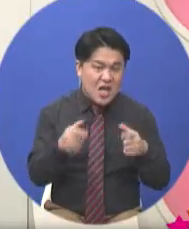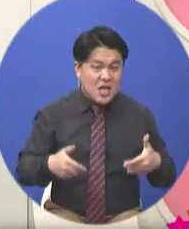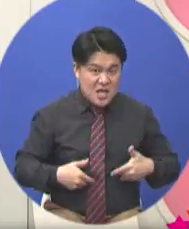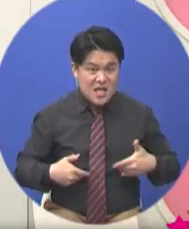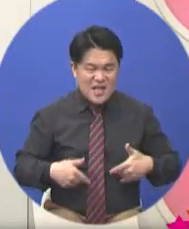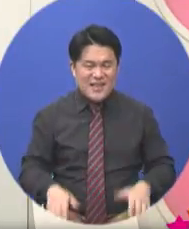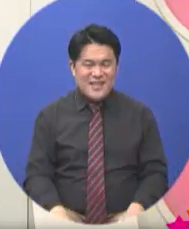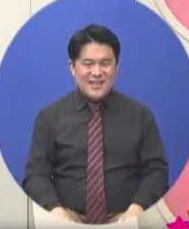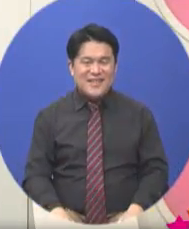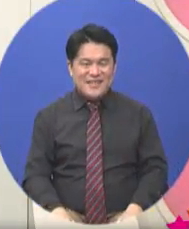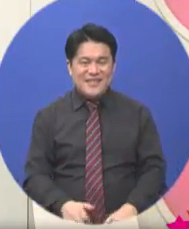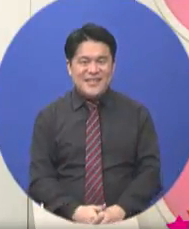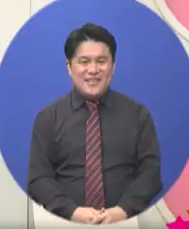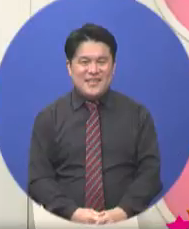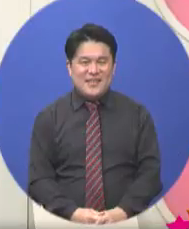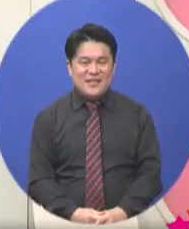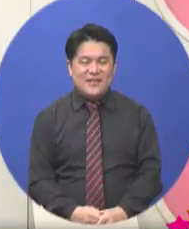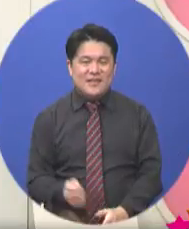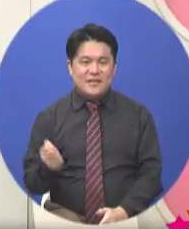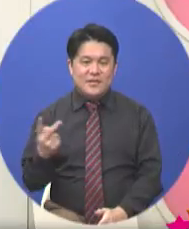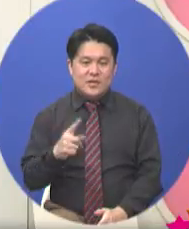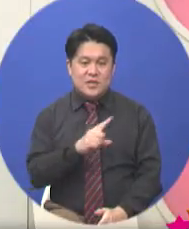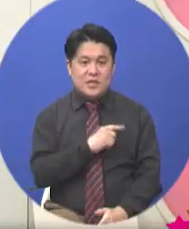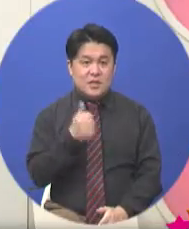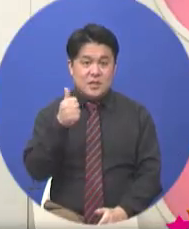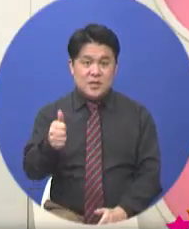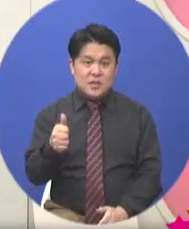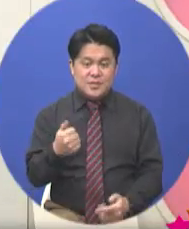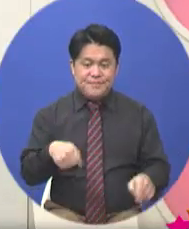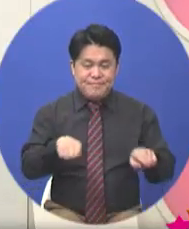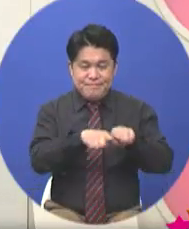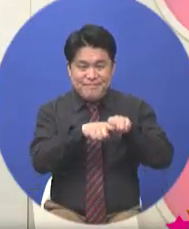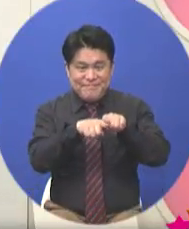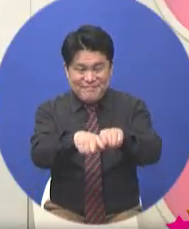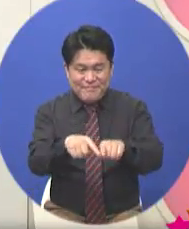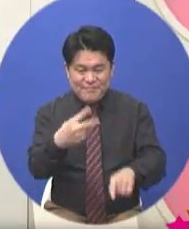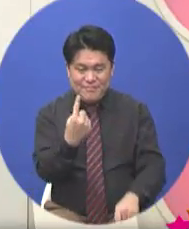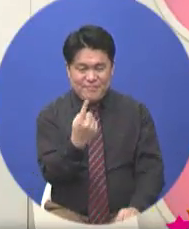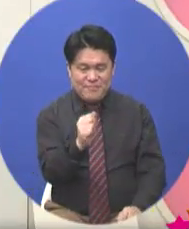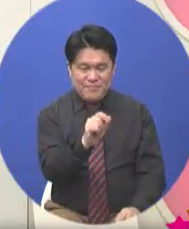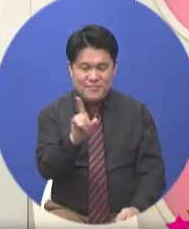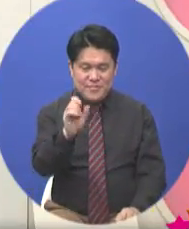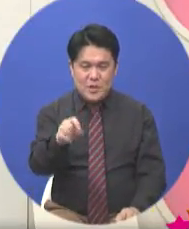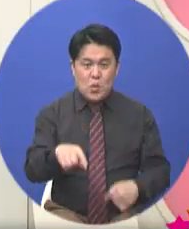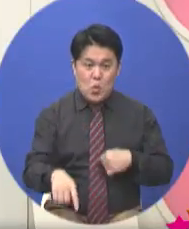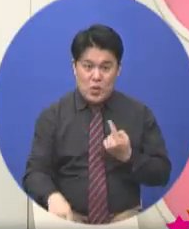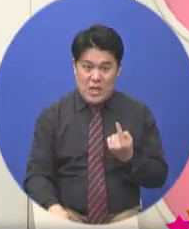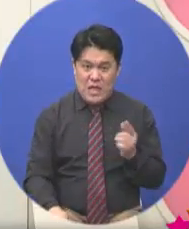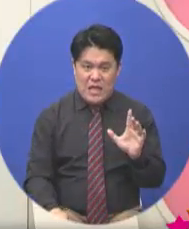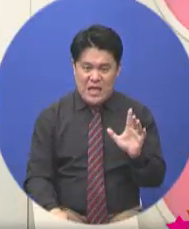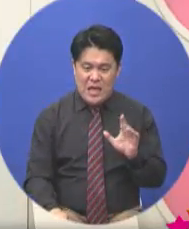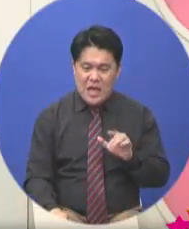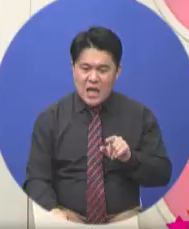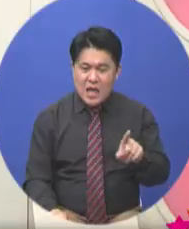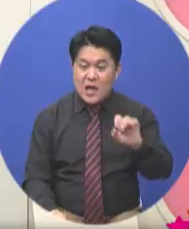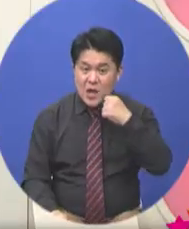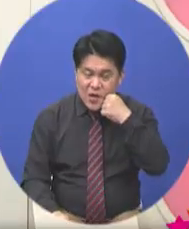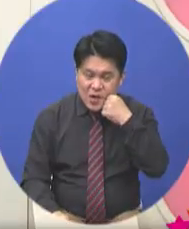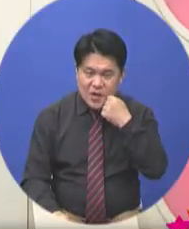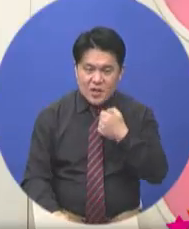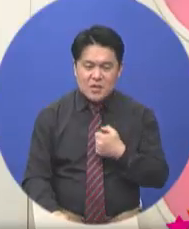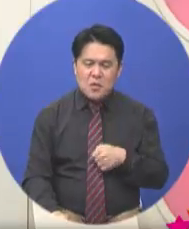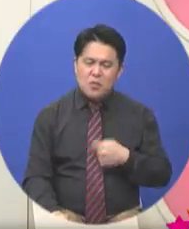돼요. 그렇구나. 네. 또 이름도 너무 좋아요. 네. 동행. 동행 콘서트. 절대 혼자서 갈 수 없죠.